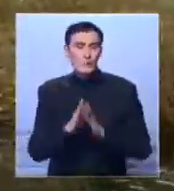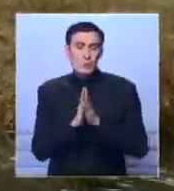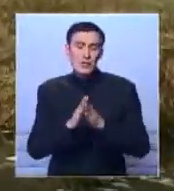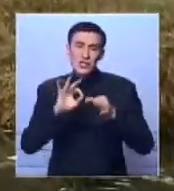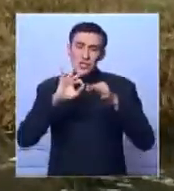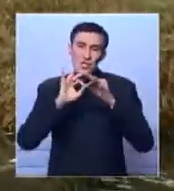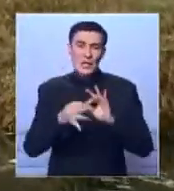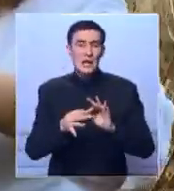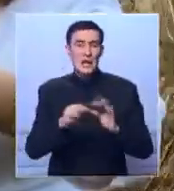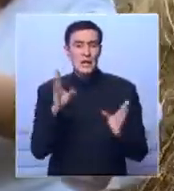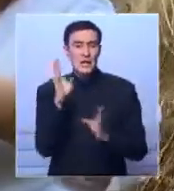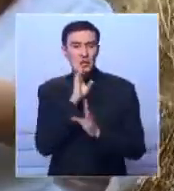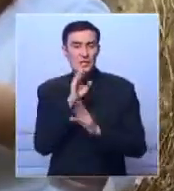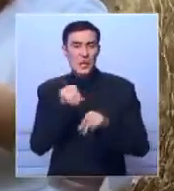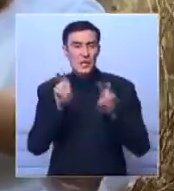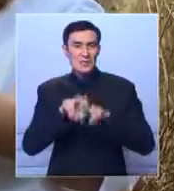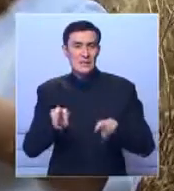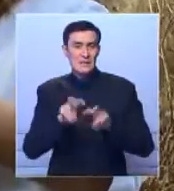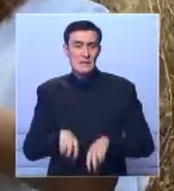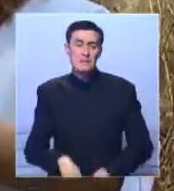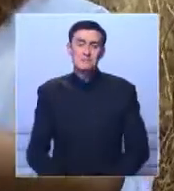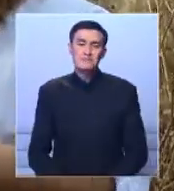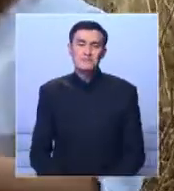провести тщательное экологическое